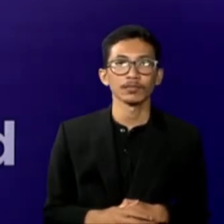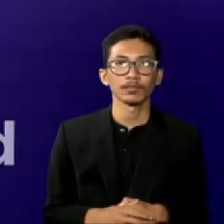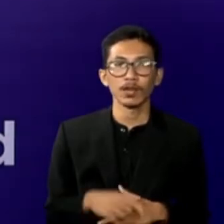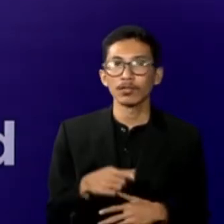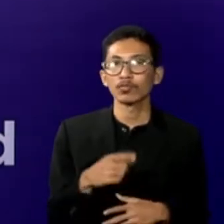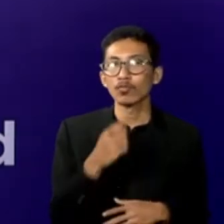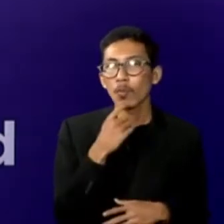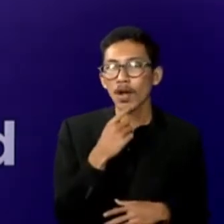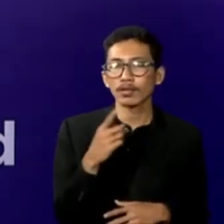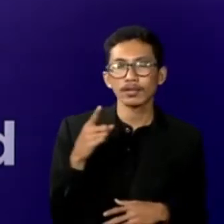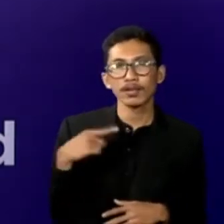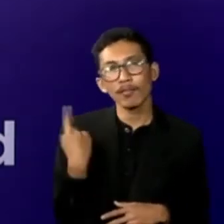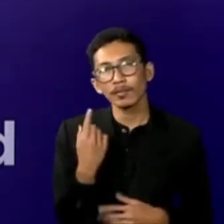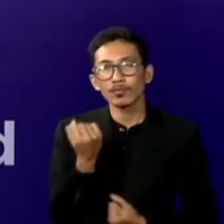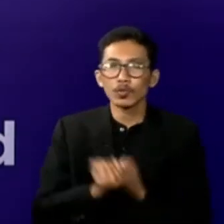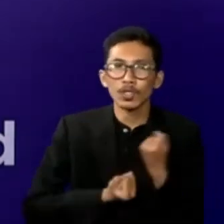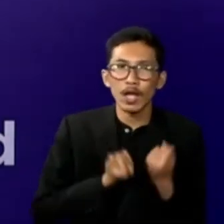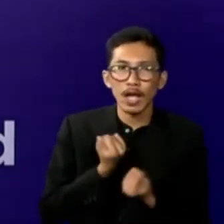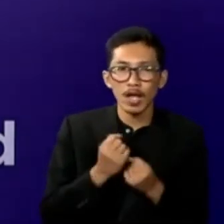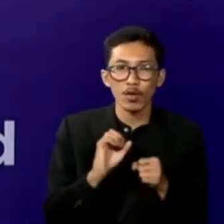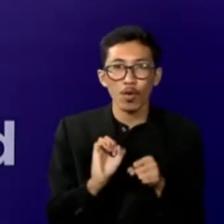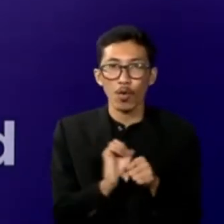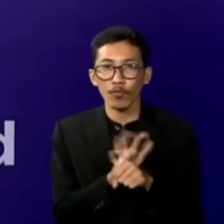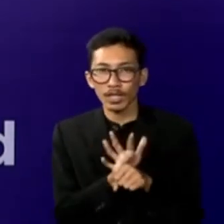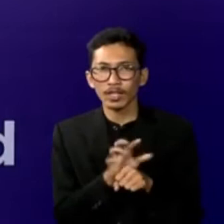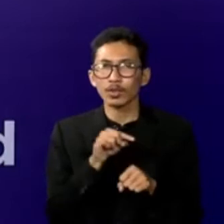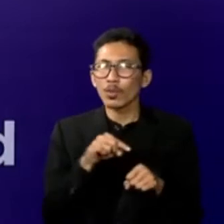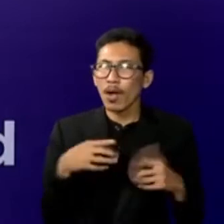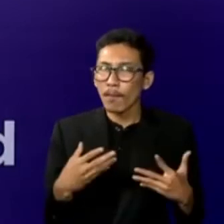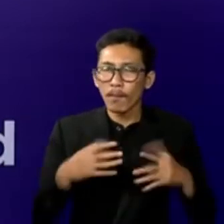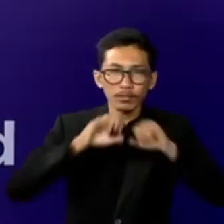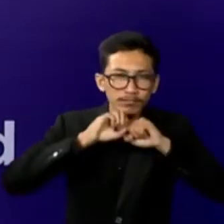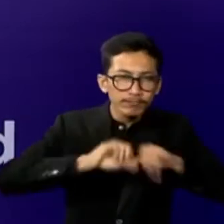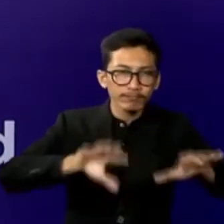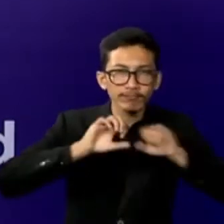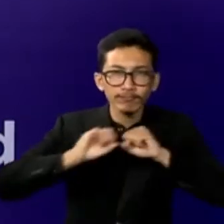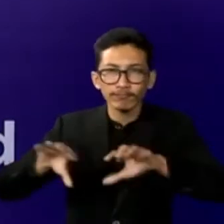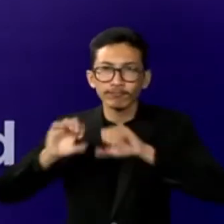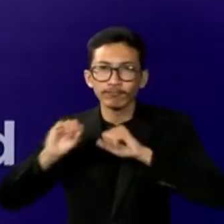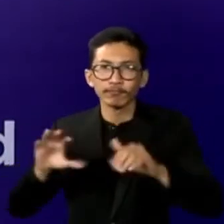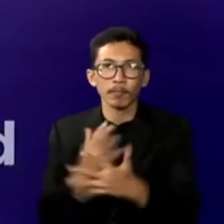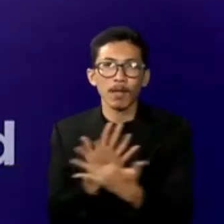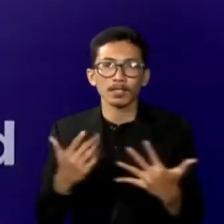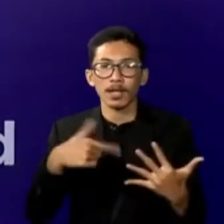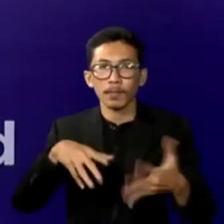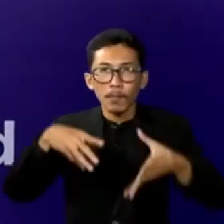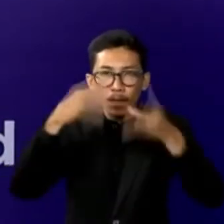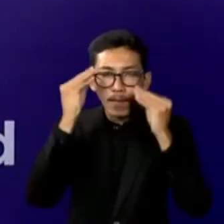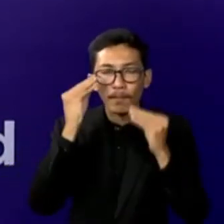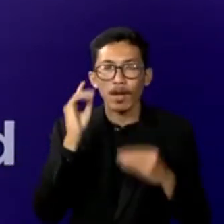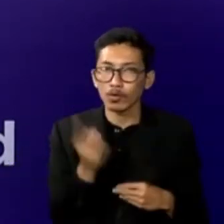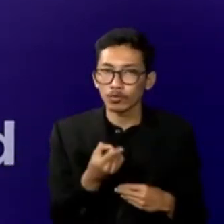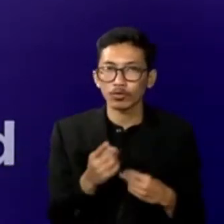sebenarnya covert itu dan apa yang harus kita lakukan apabila disekitar kita ada kofit itu